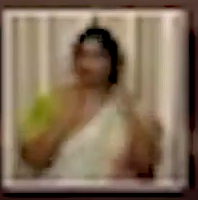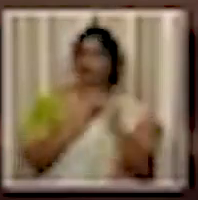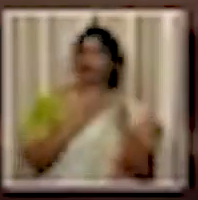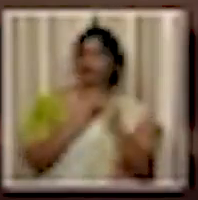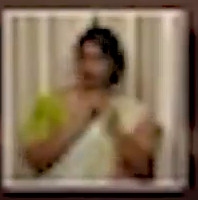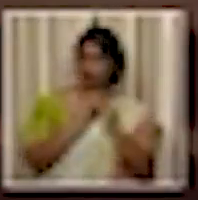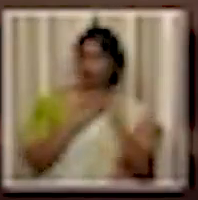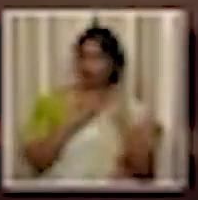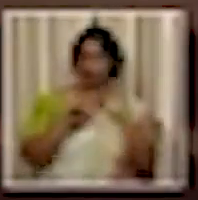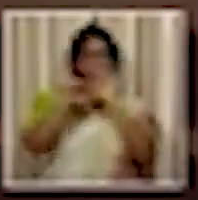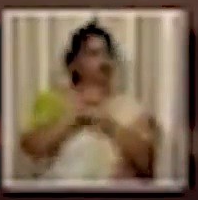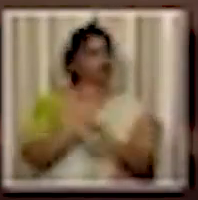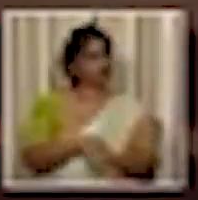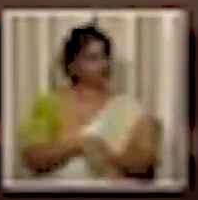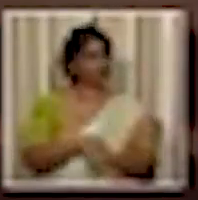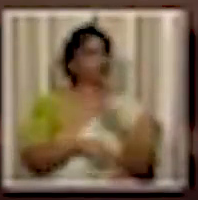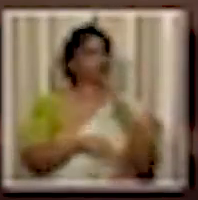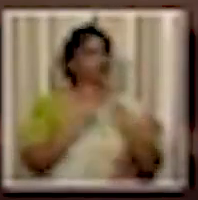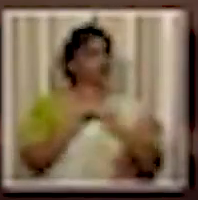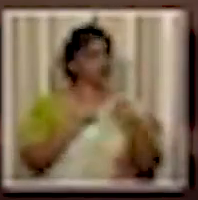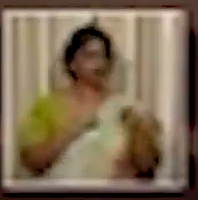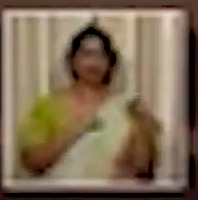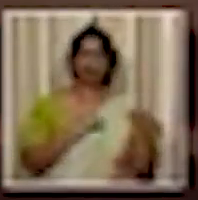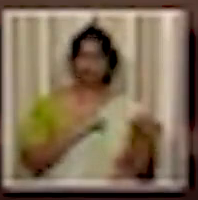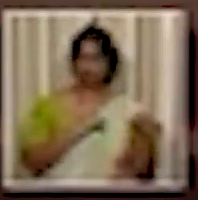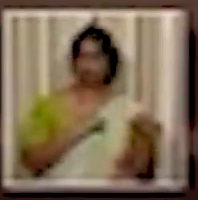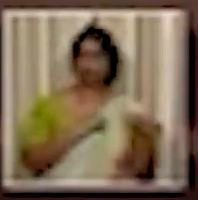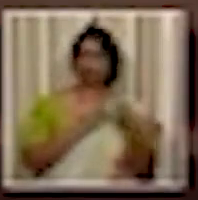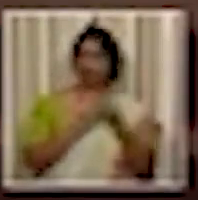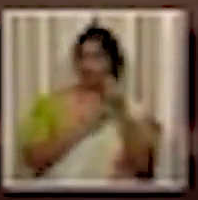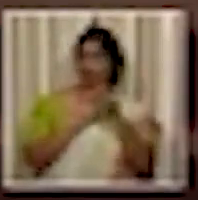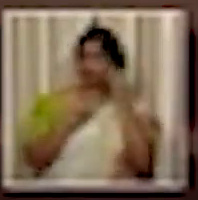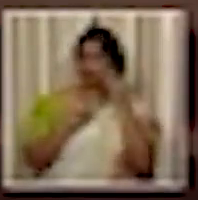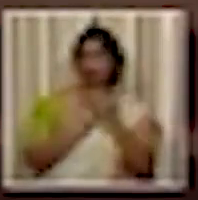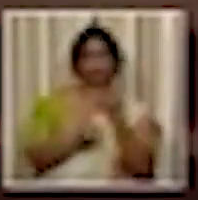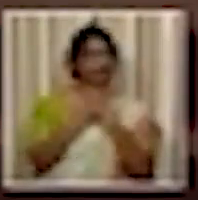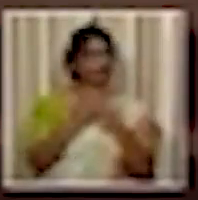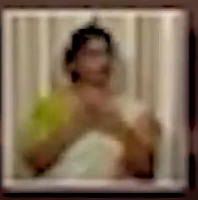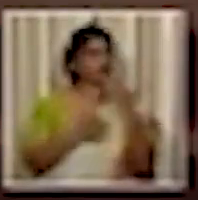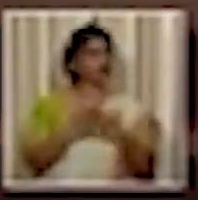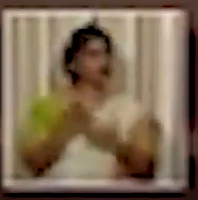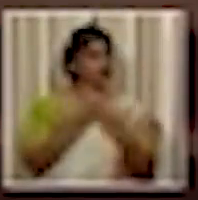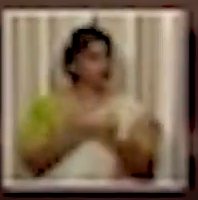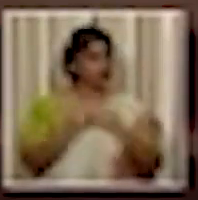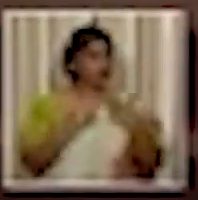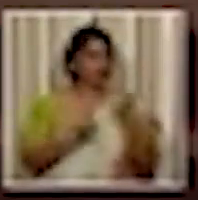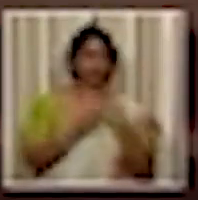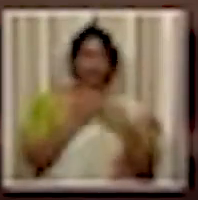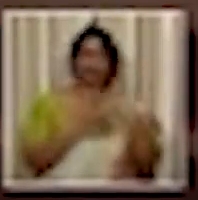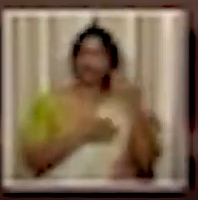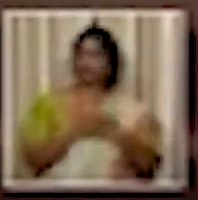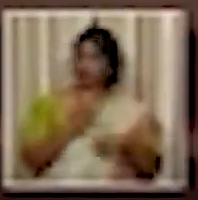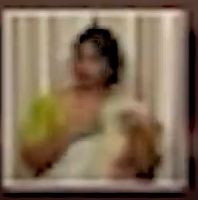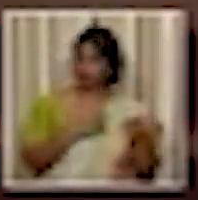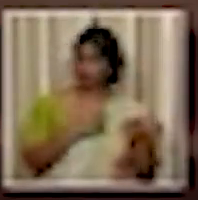ප්‍රමාණයක් එහෙම හඳුනාගෙන තියෙනවා. ඊට පස්සේ මේ දීපු එව්වක් පිළිබඳව පරීක්ෂණ වාර්තාව ලැබුණායින් පස්සේ පරීක්ෂණ